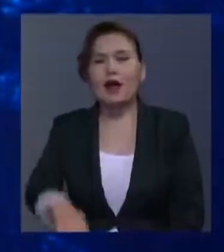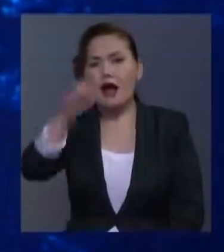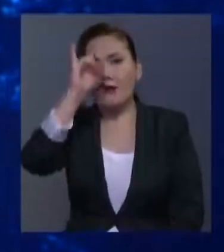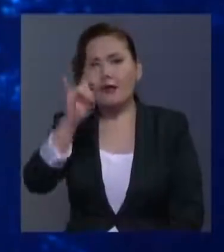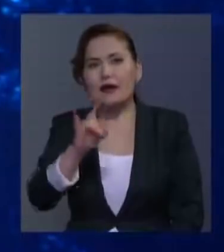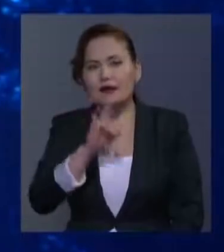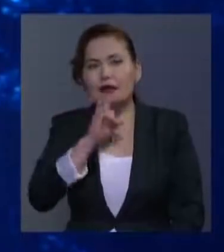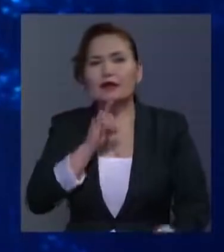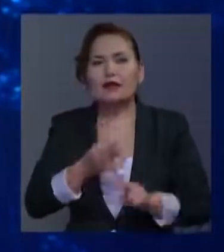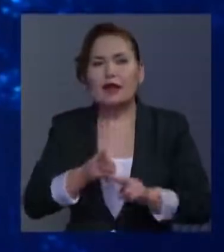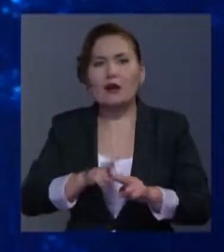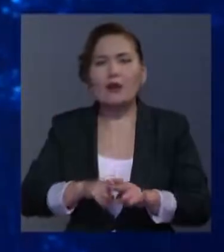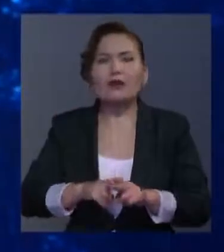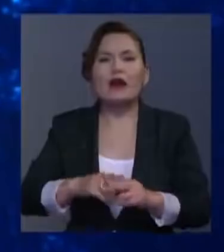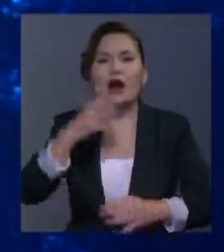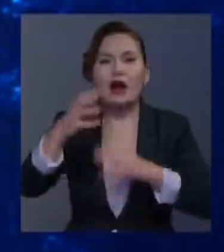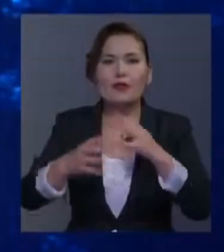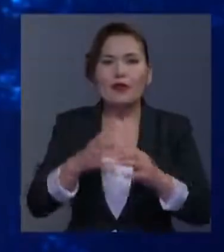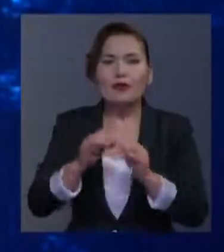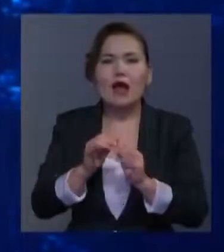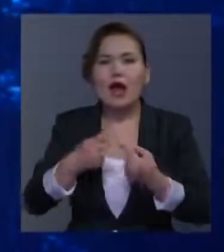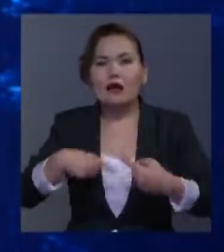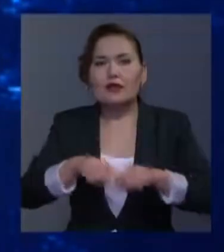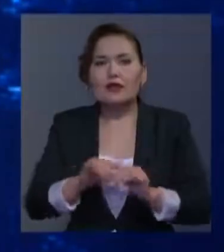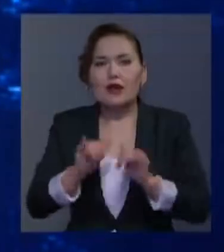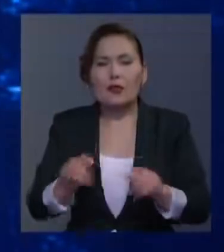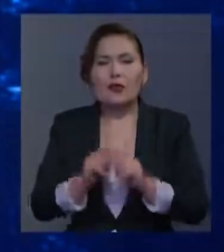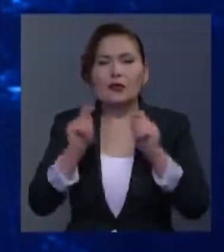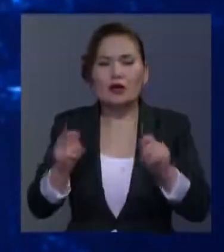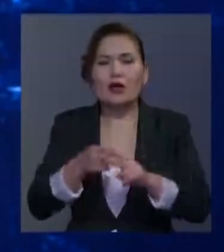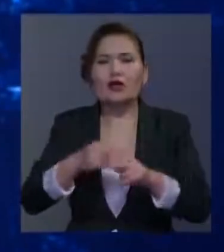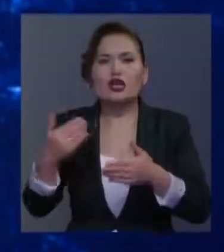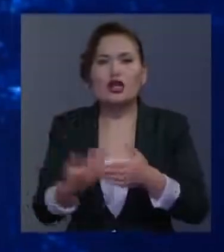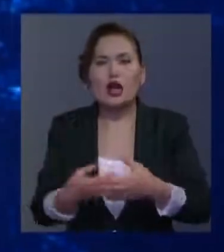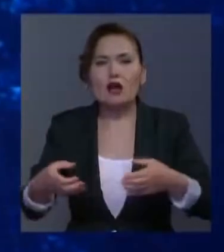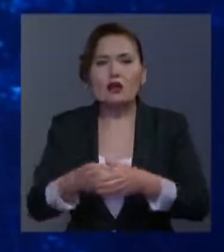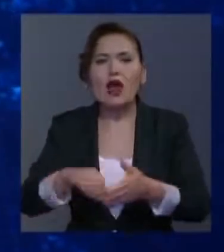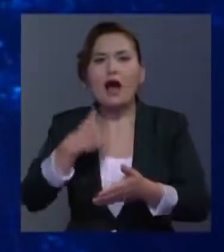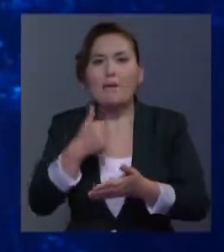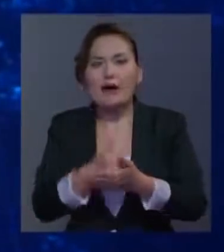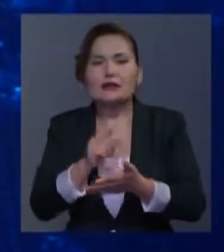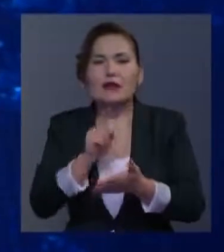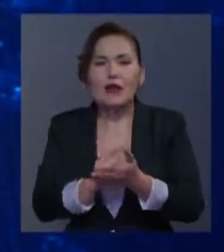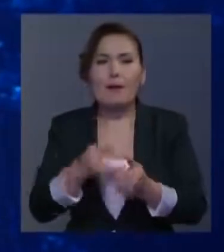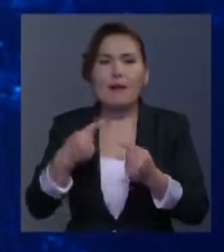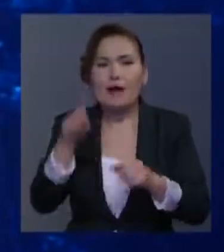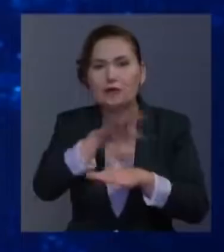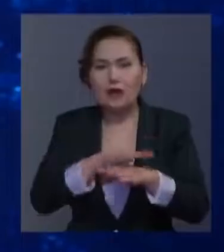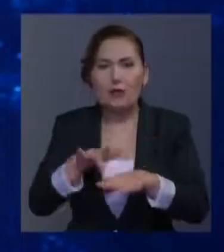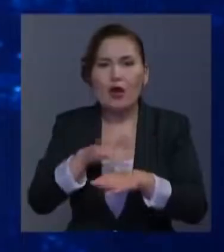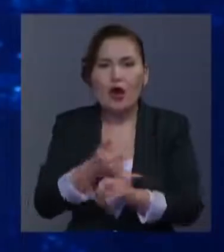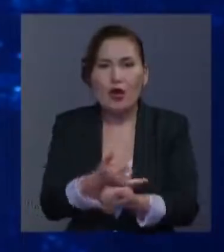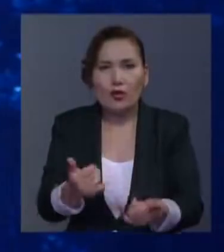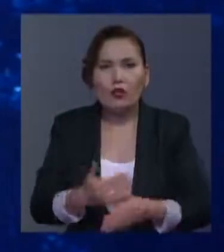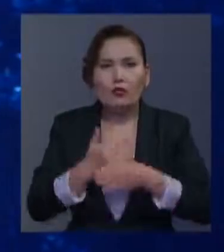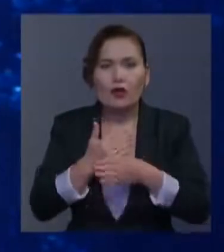Елімізде Қазейт Қазақстандық халықаралық даму агенттігі құрылады. Жаңа ұйымның басты міндеті басқа мемлекеттерге көмек көрсету.